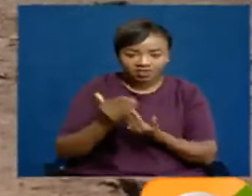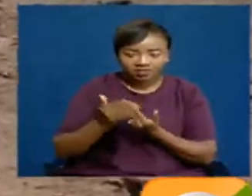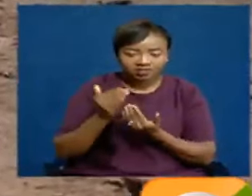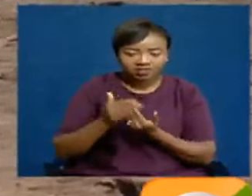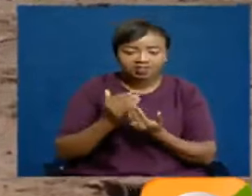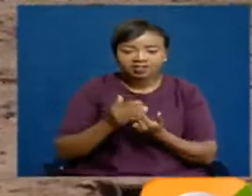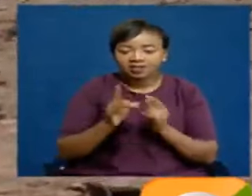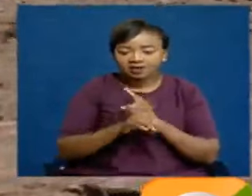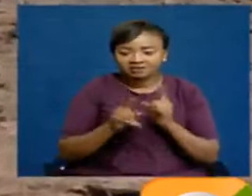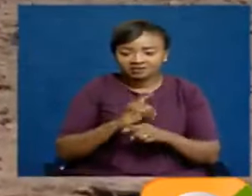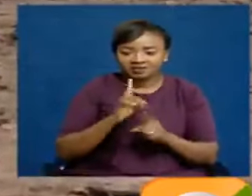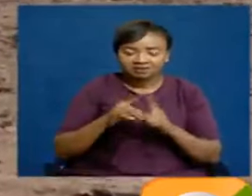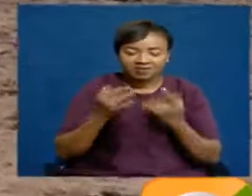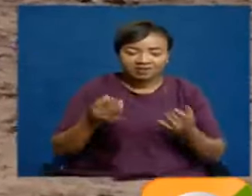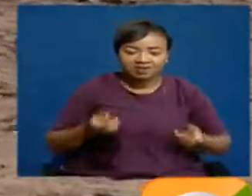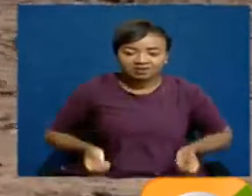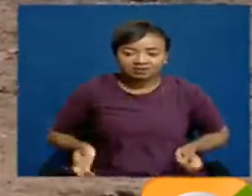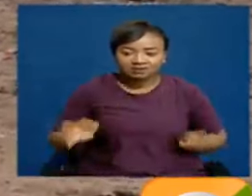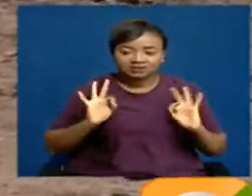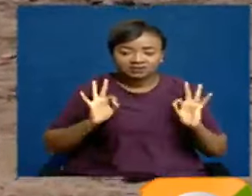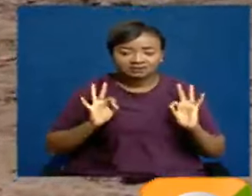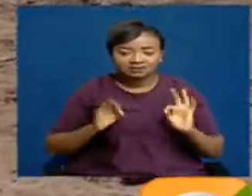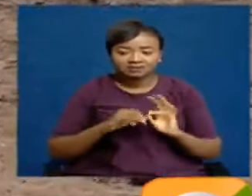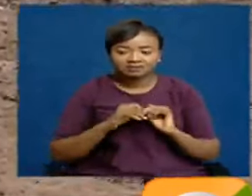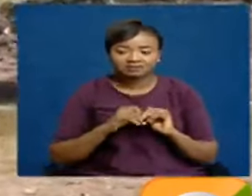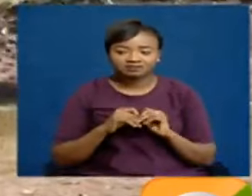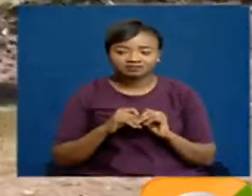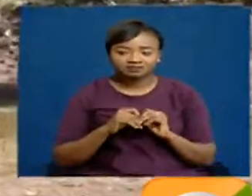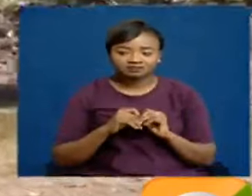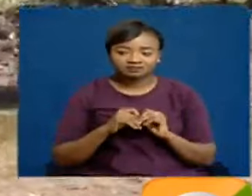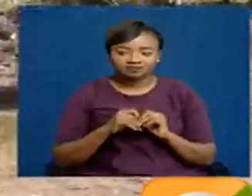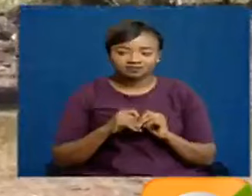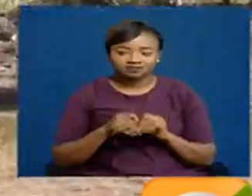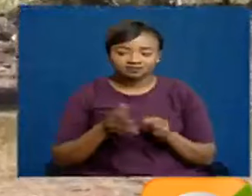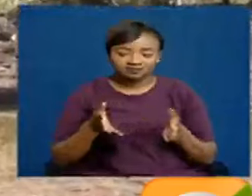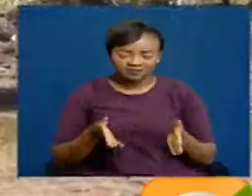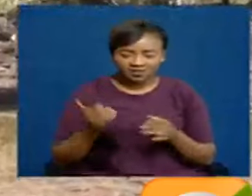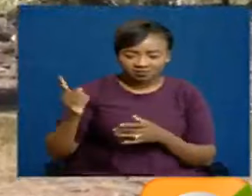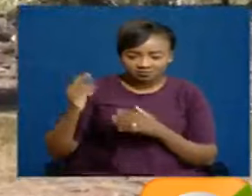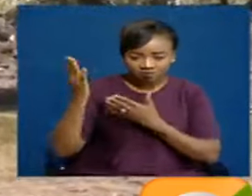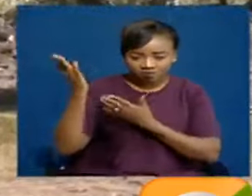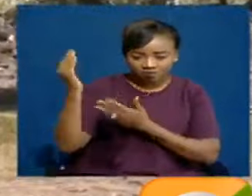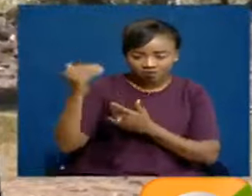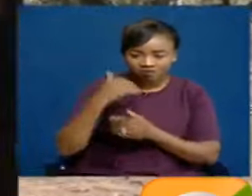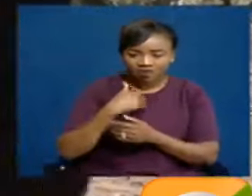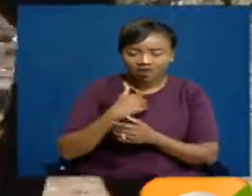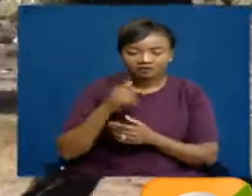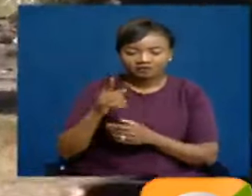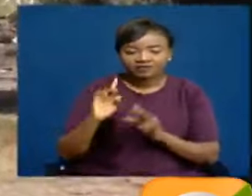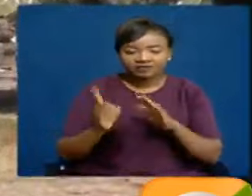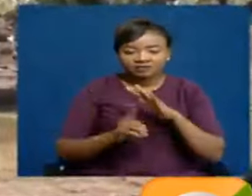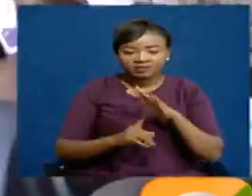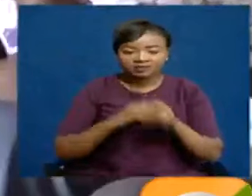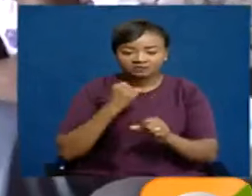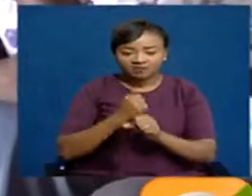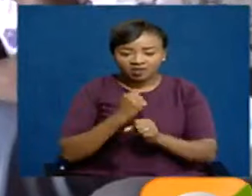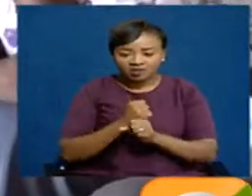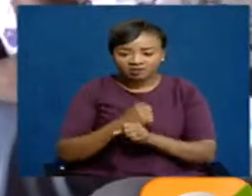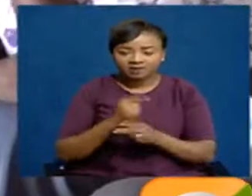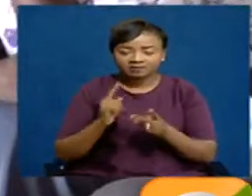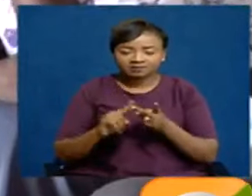za kufanya uchunguzi wa maiti. Kwa sasa matumaini yao yanaelekezewa Wizara ya Leba na ile ya Mashauri ya